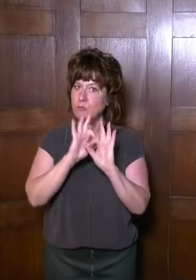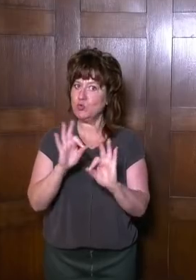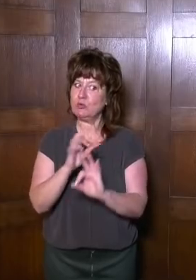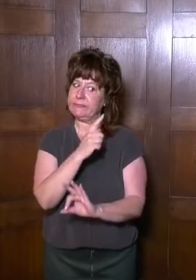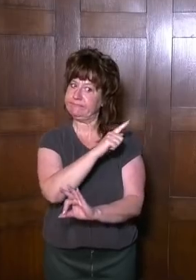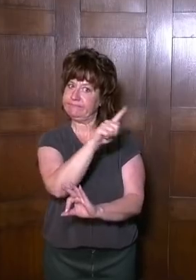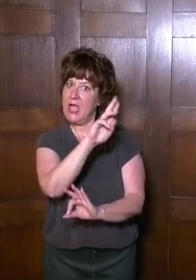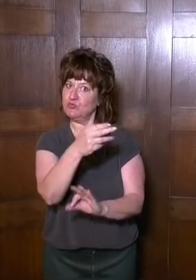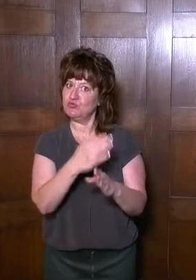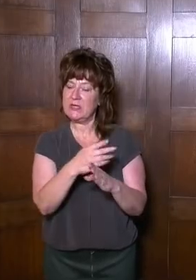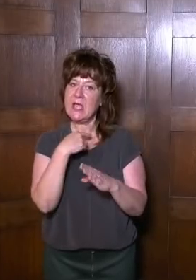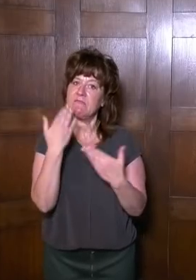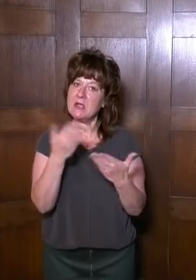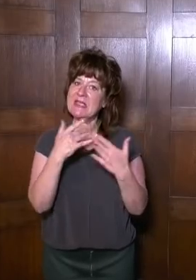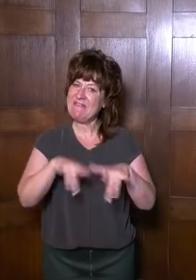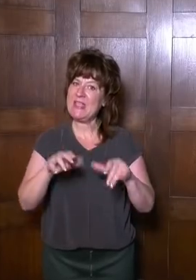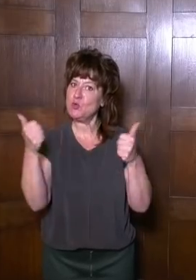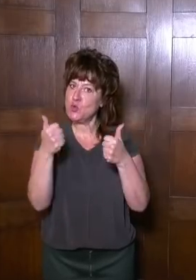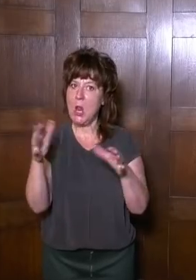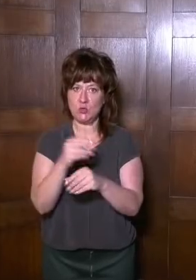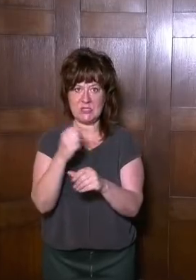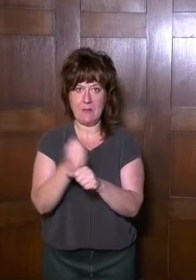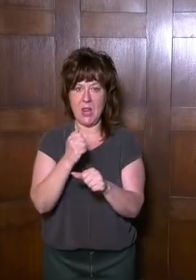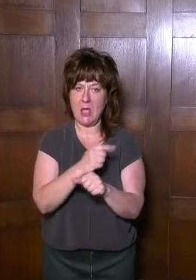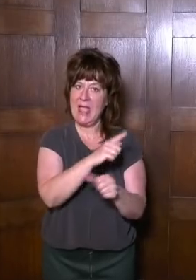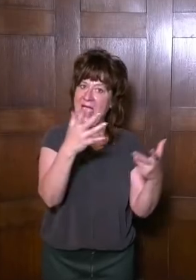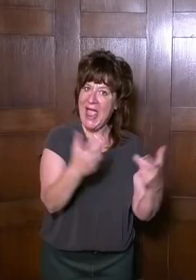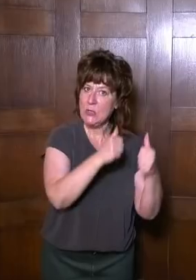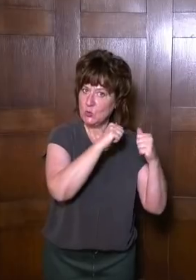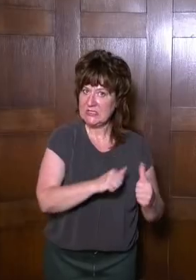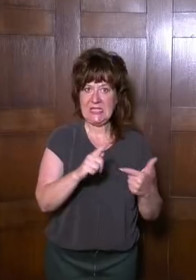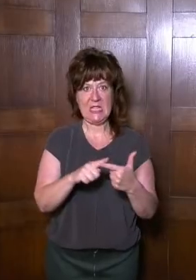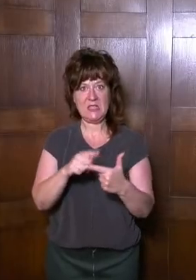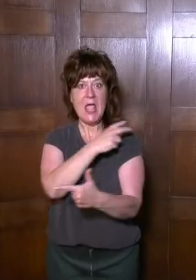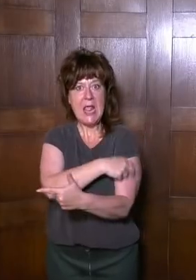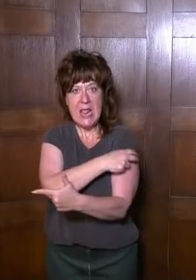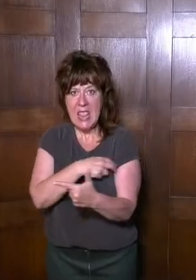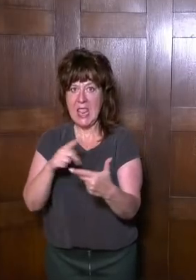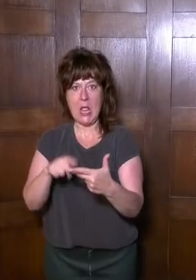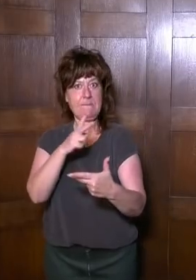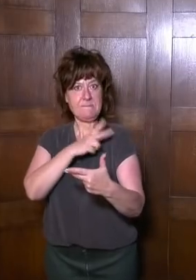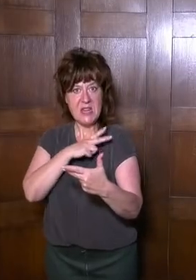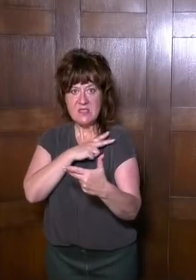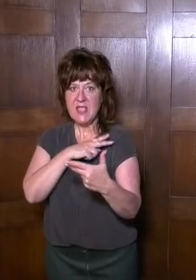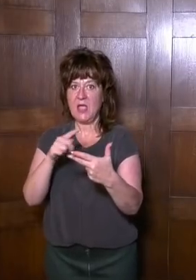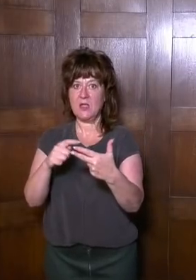hat. Es gab eine tolle Zusammenarbeit zwischen Rettungsdiensten, Kliniken, Ministerien,